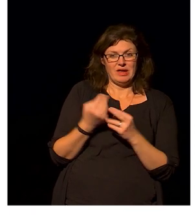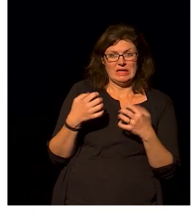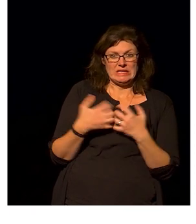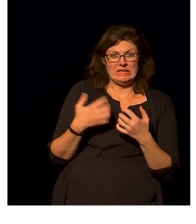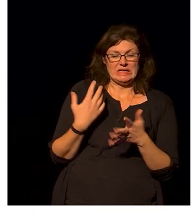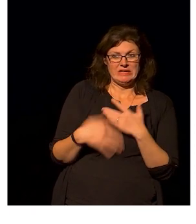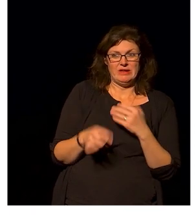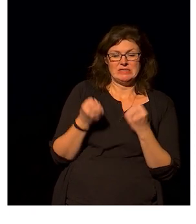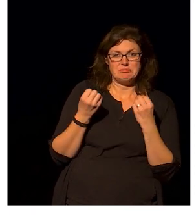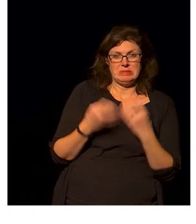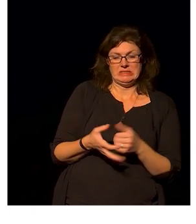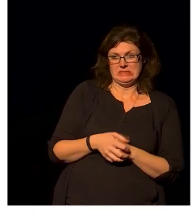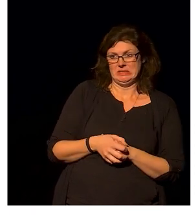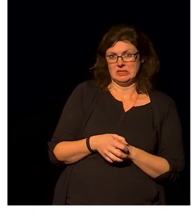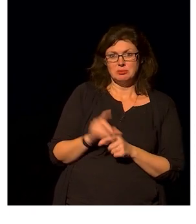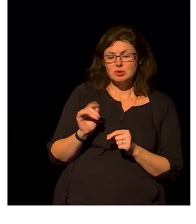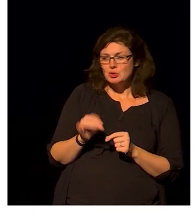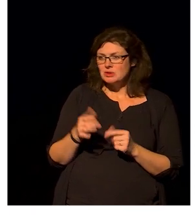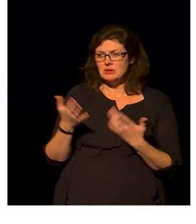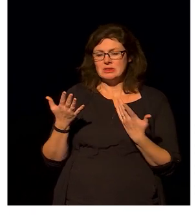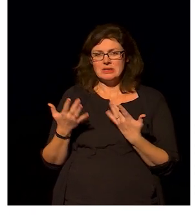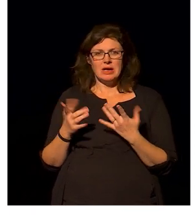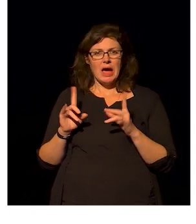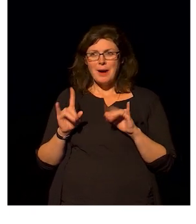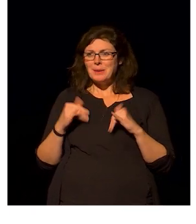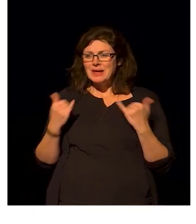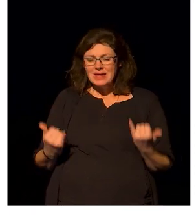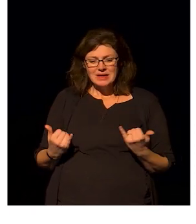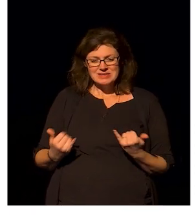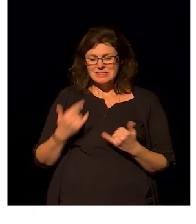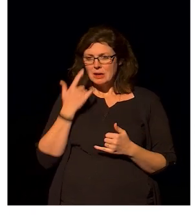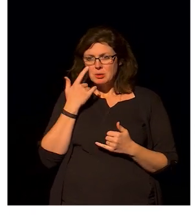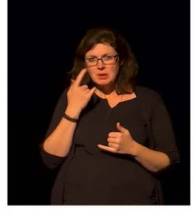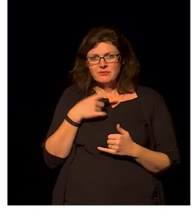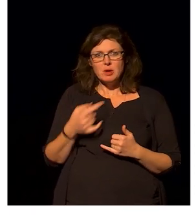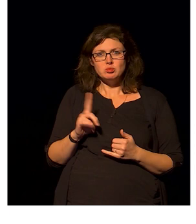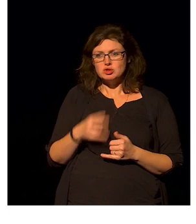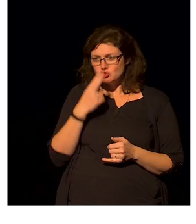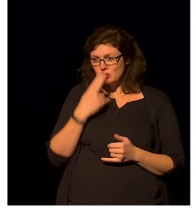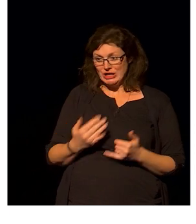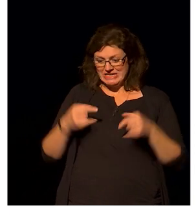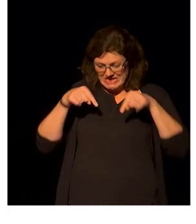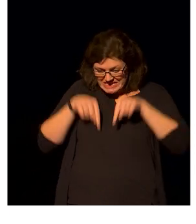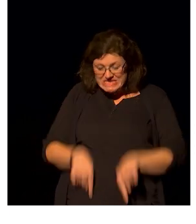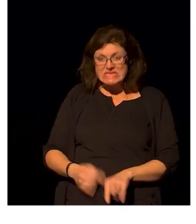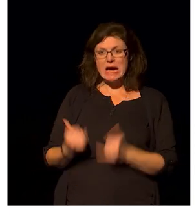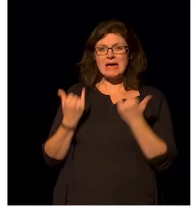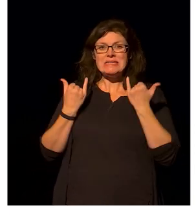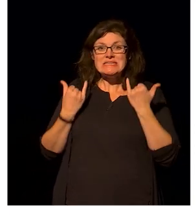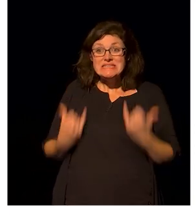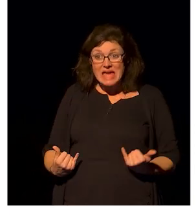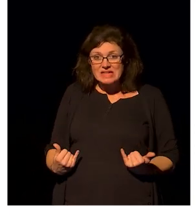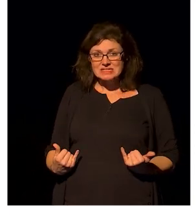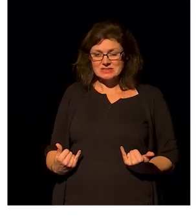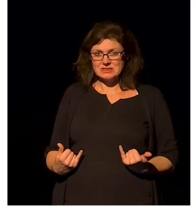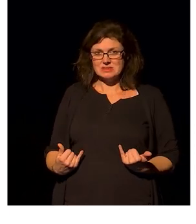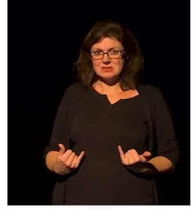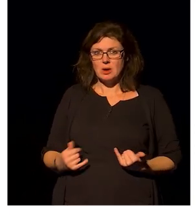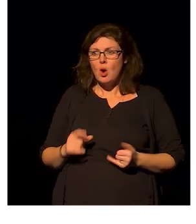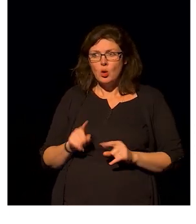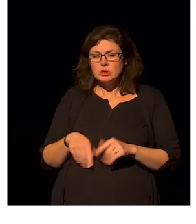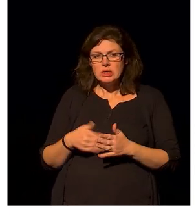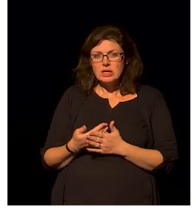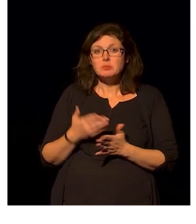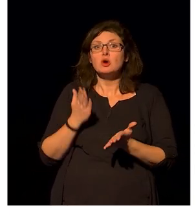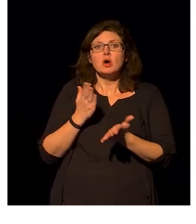und das Jetzt. Und es gibt auch hier Leute natürlich in Israel, die jetzt schon